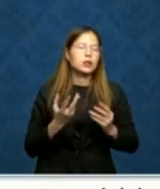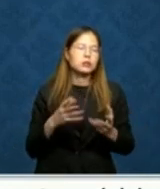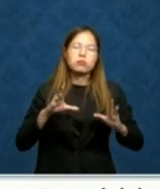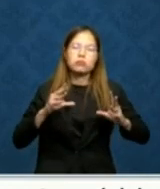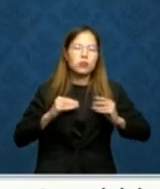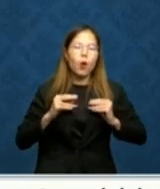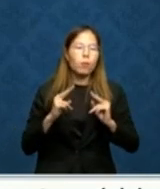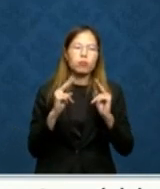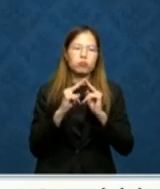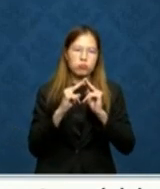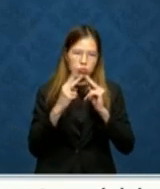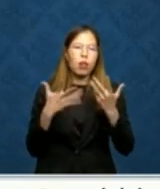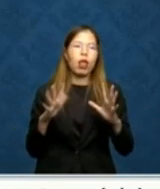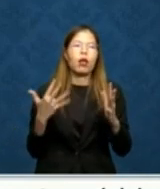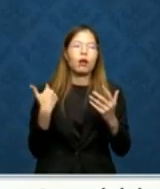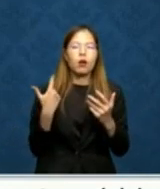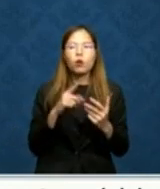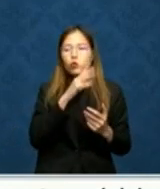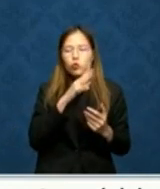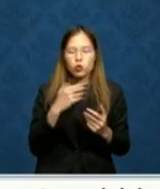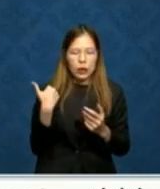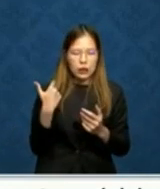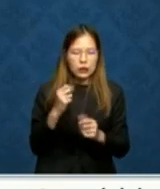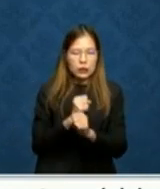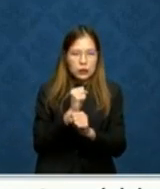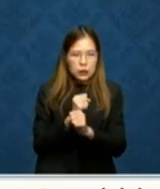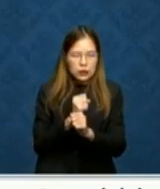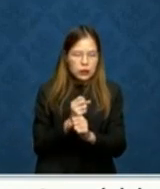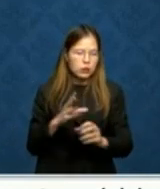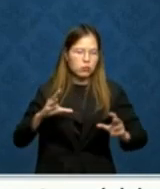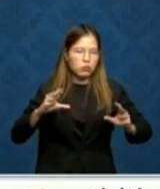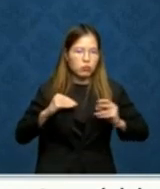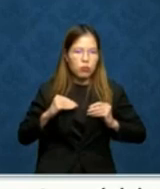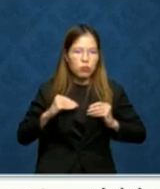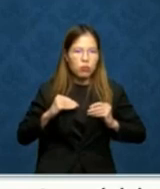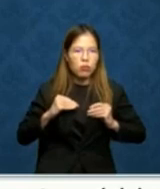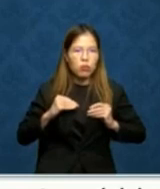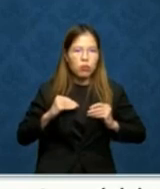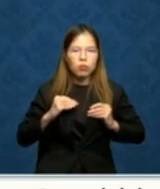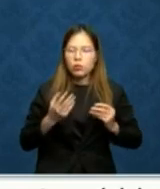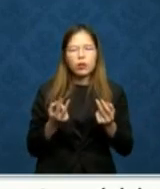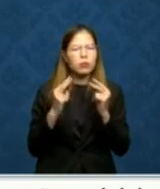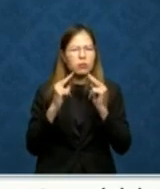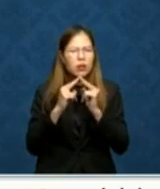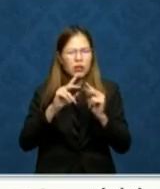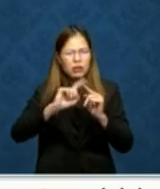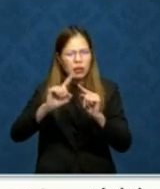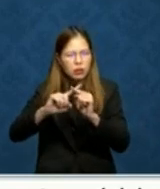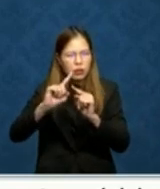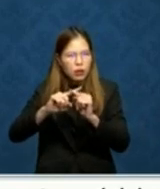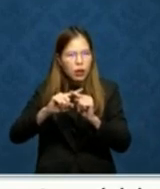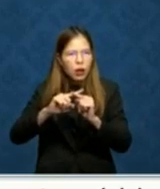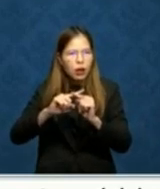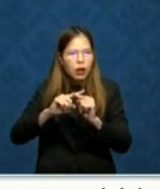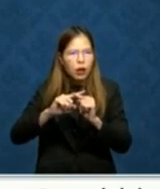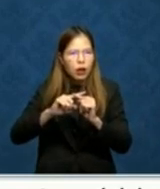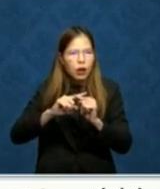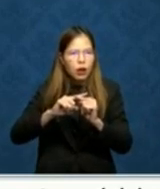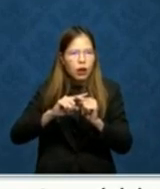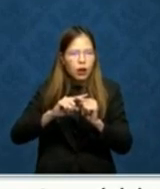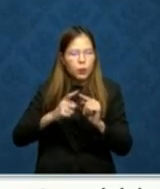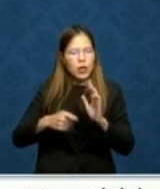พศสัมพันธ์แล้วแต่จริงๆแล้วค่ะท่านการให้ความยินยอมที่จะมีความสัมพันธ์ทางเพศควรมีองค์ประกอบ3องค์ประก